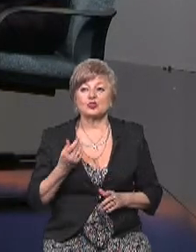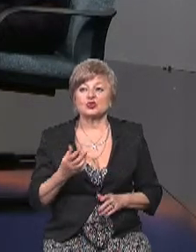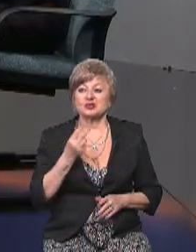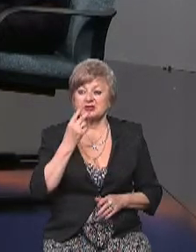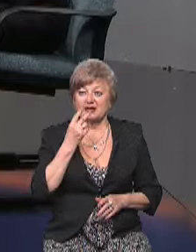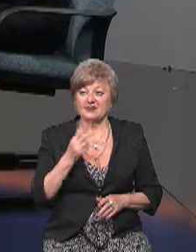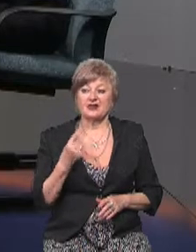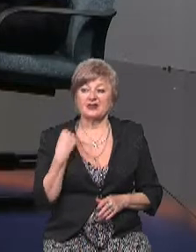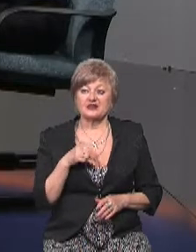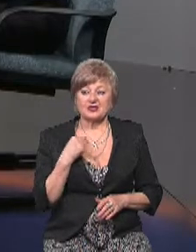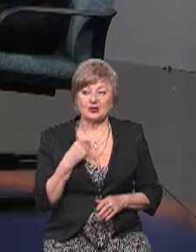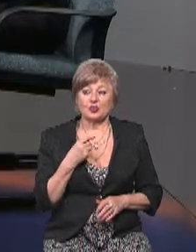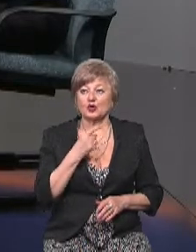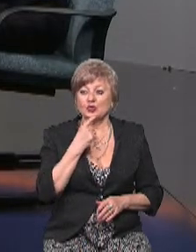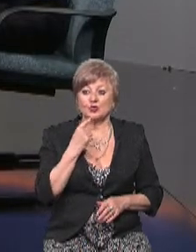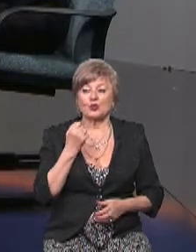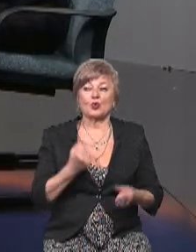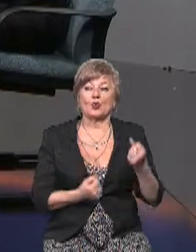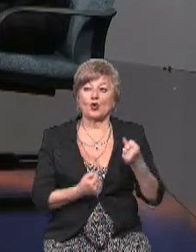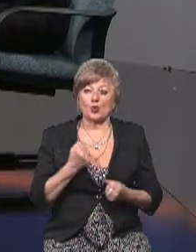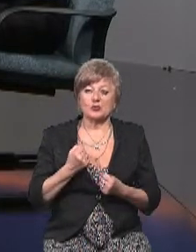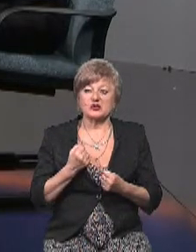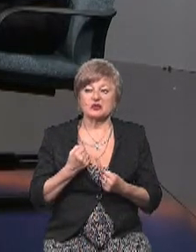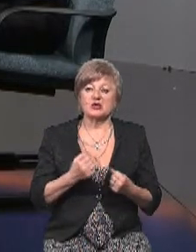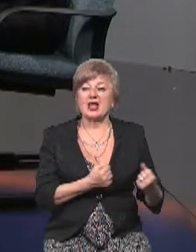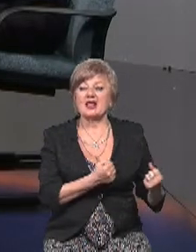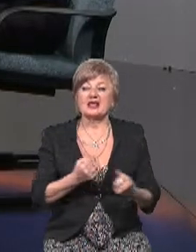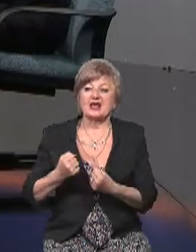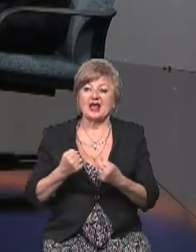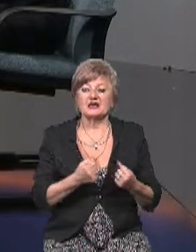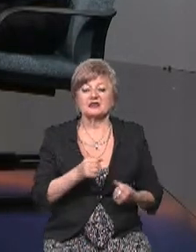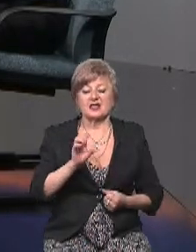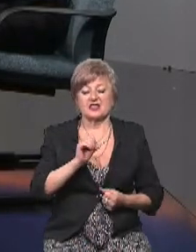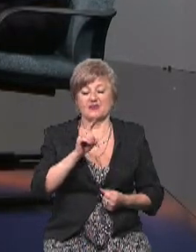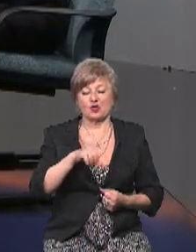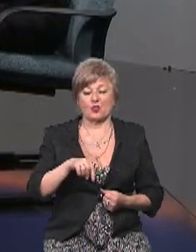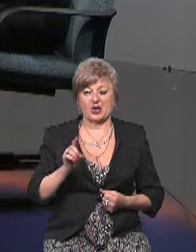і в Запоріжжі, то ще дуже багато автомобілів їздить на євро-номерах.